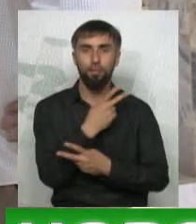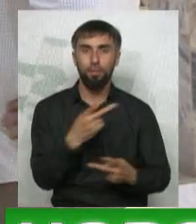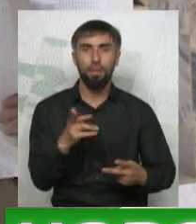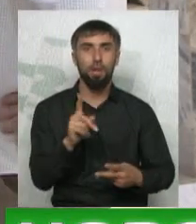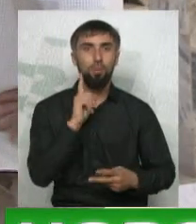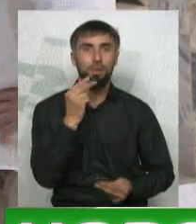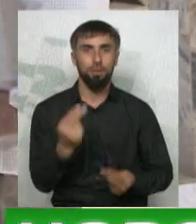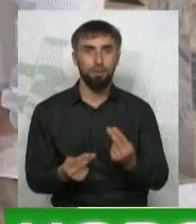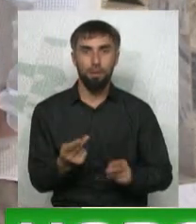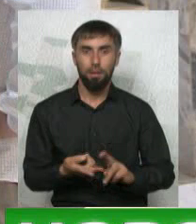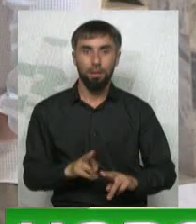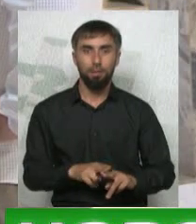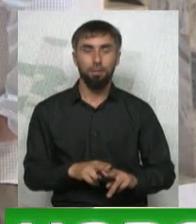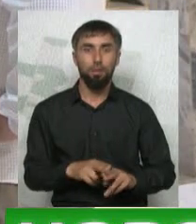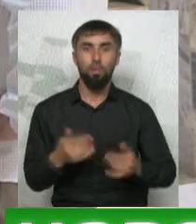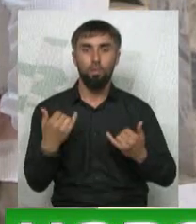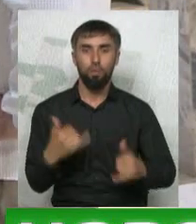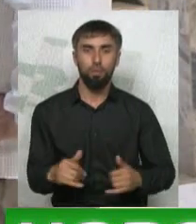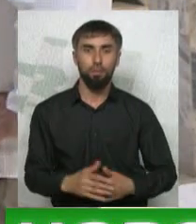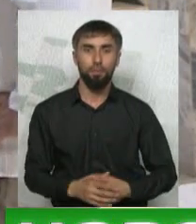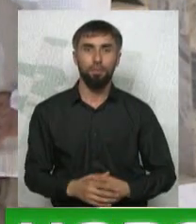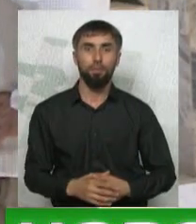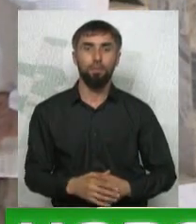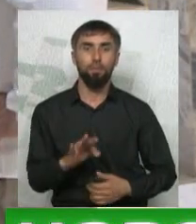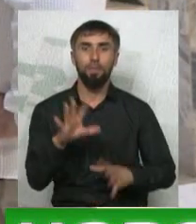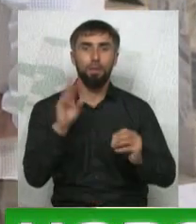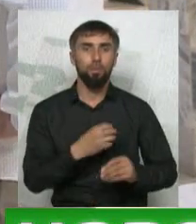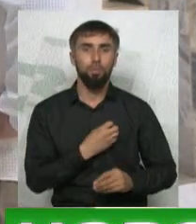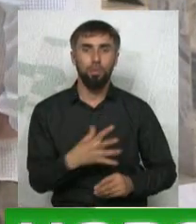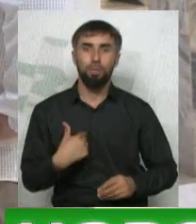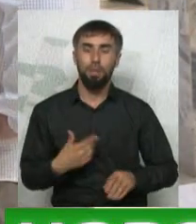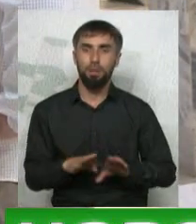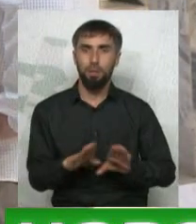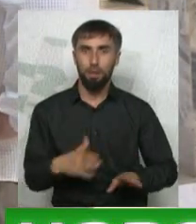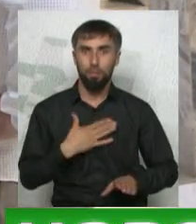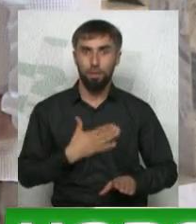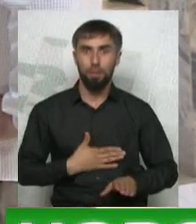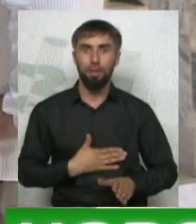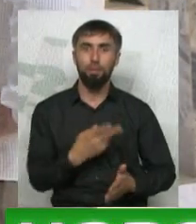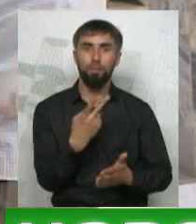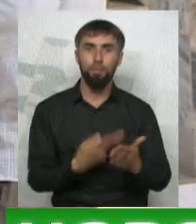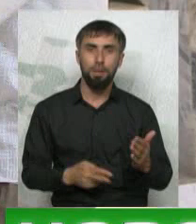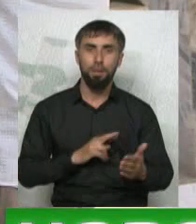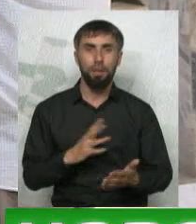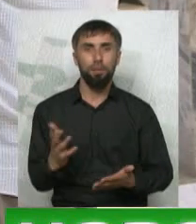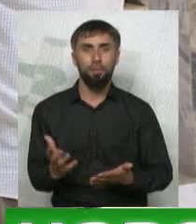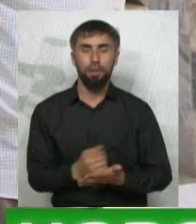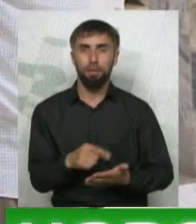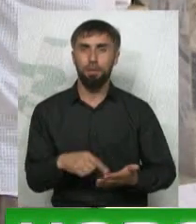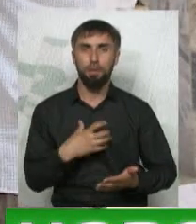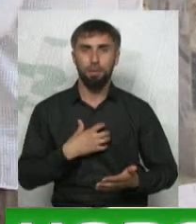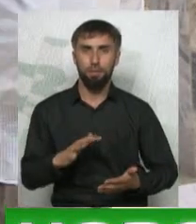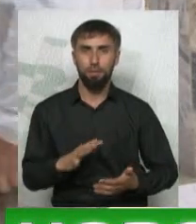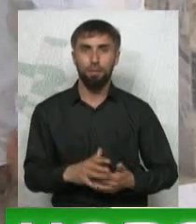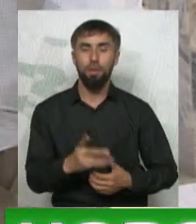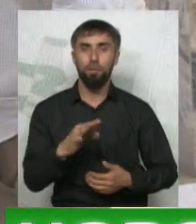играет, это удивительно. И от всей души мне так приятно. Вот, проиграл я или выиграл, это не имеет